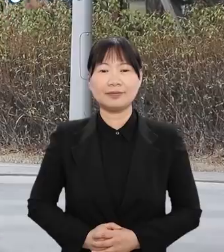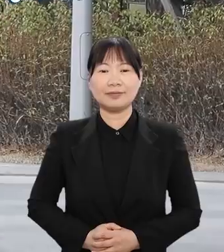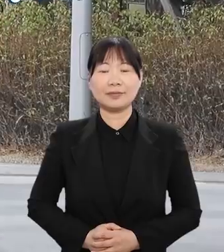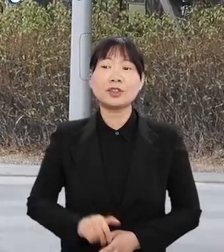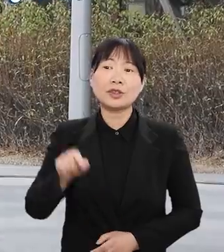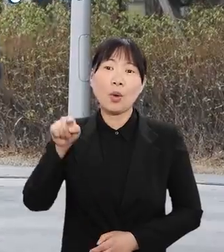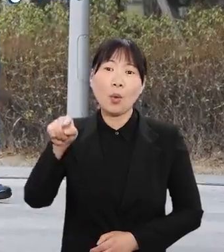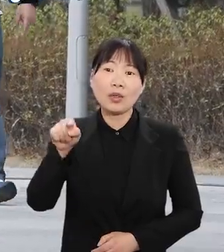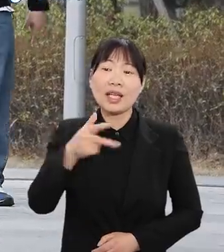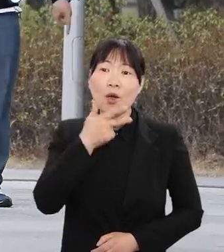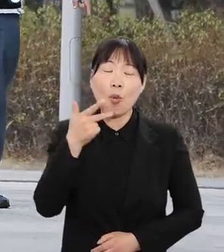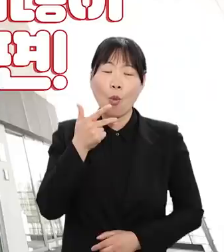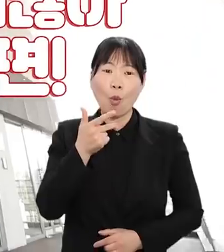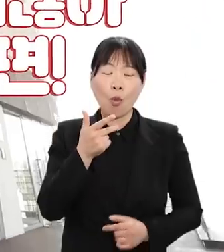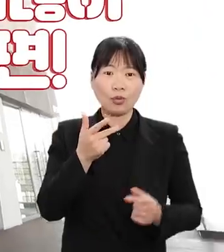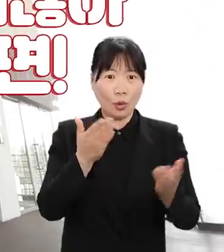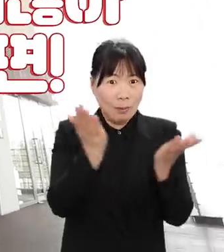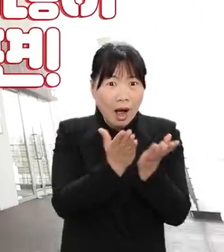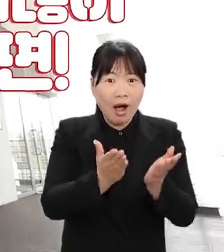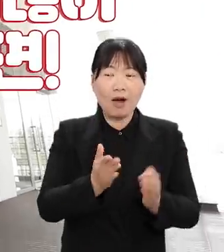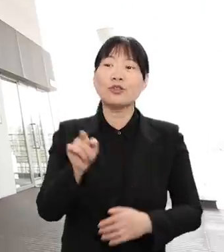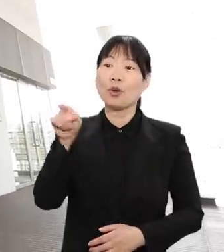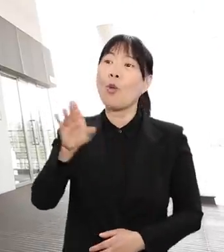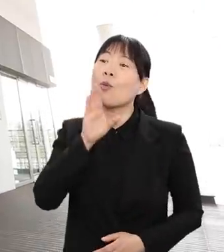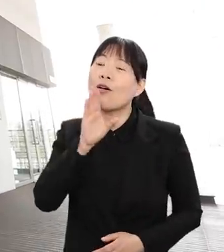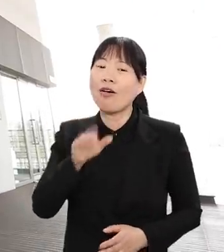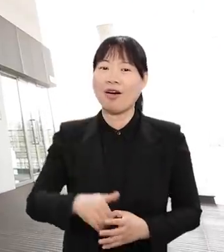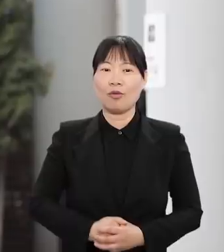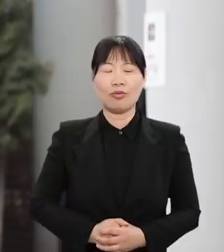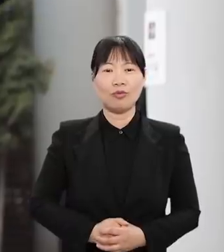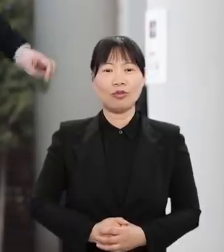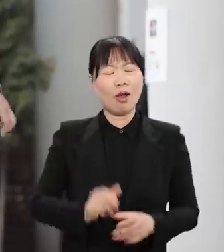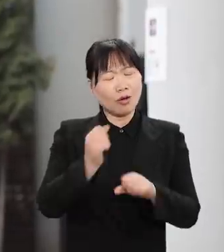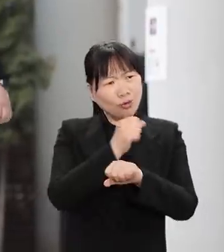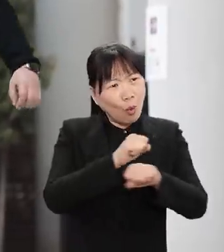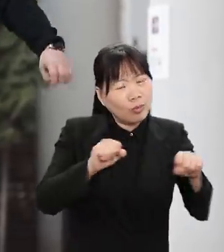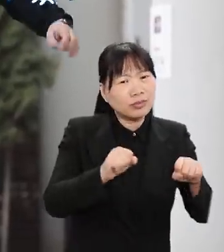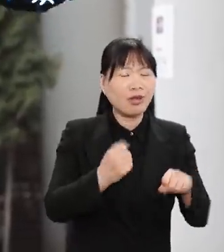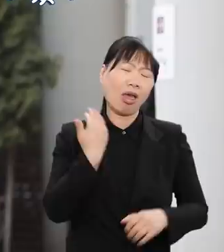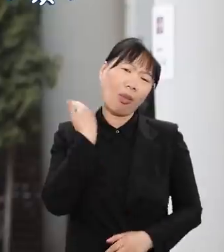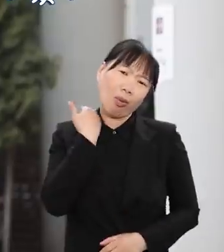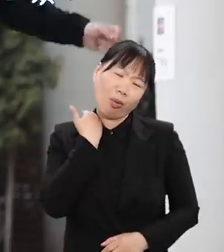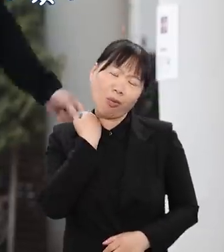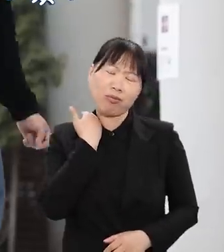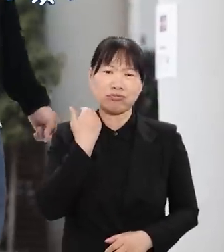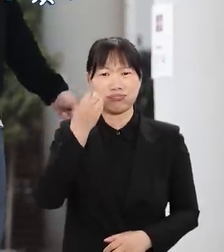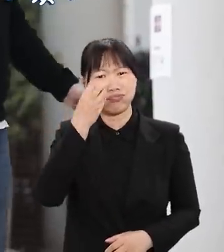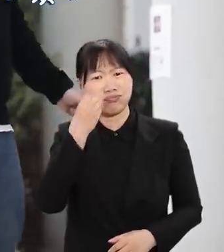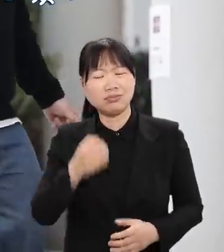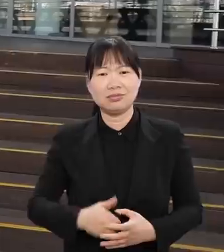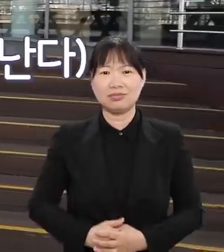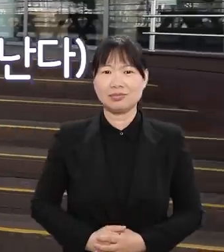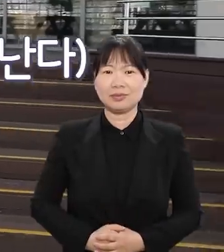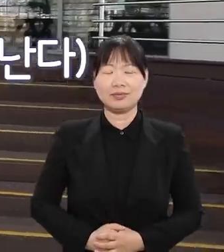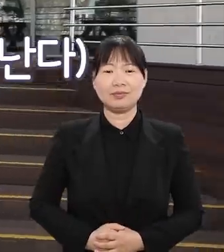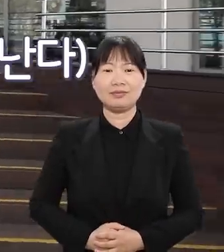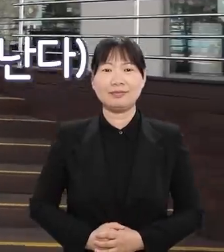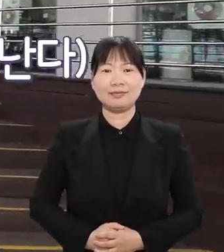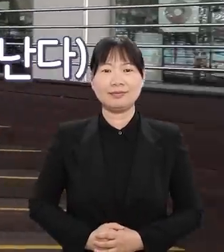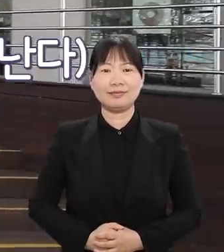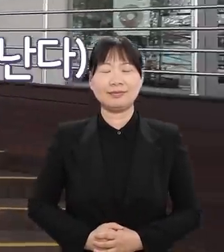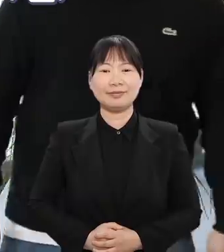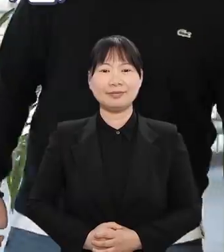가보자. 저것도 저기도 아이가 에브리띵이네. 야 저거잖아 그러면. 근데 여기 어떻게 이렇게 크게 있는데 이렇게 안 보일 수가 있나?